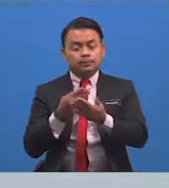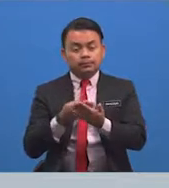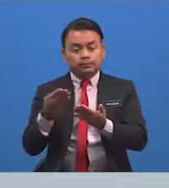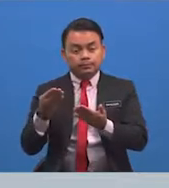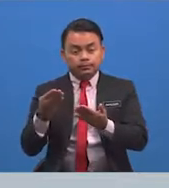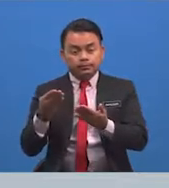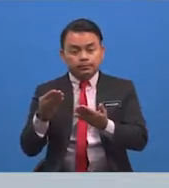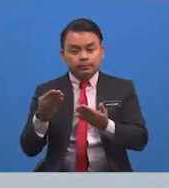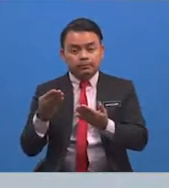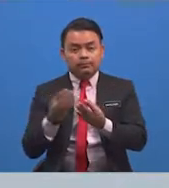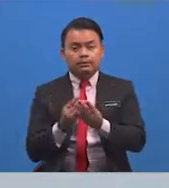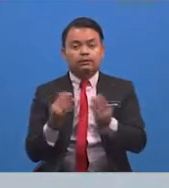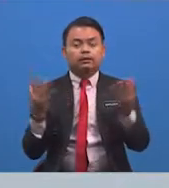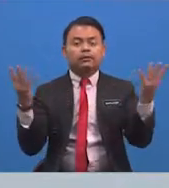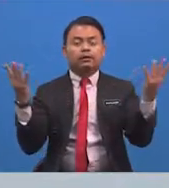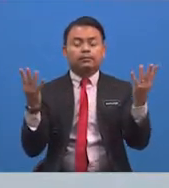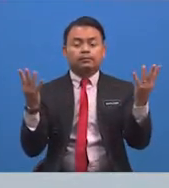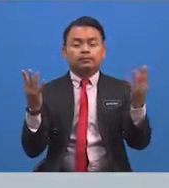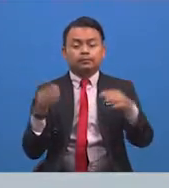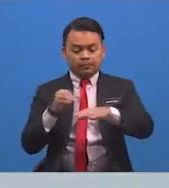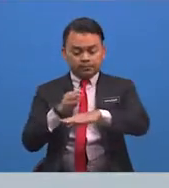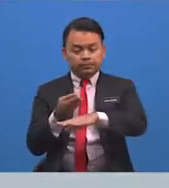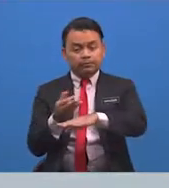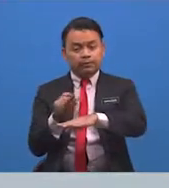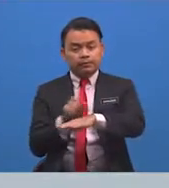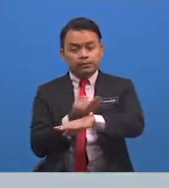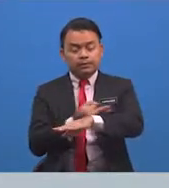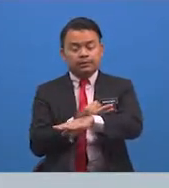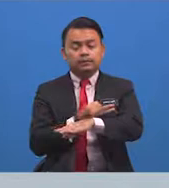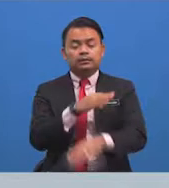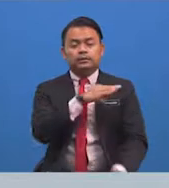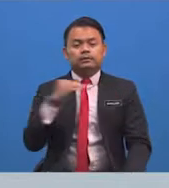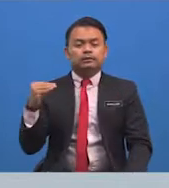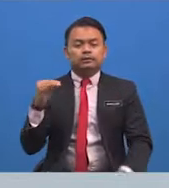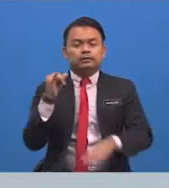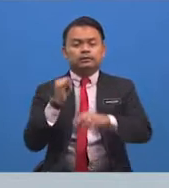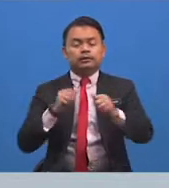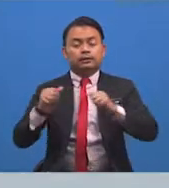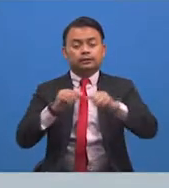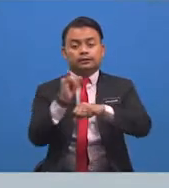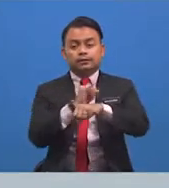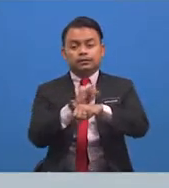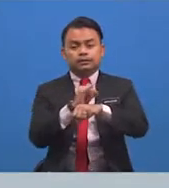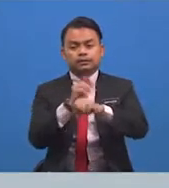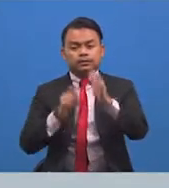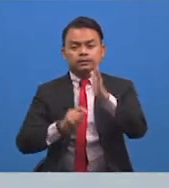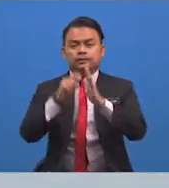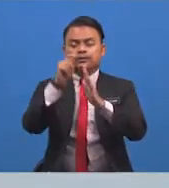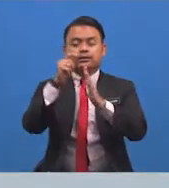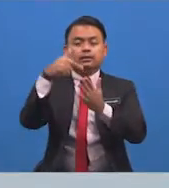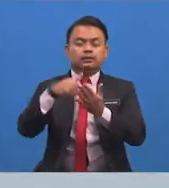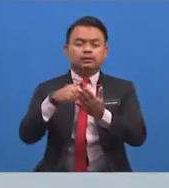aktiviti perindustrian meningkatkan lagi pembebasan gas rumah hijau